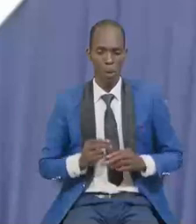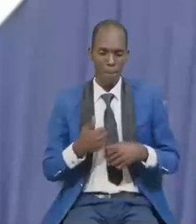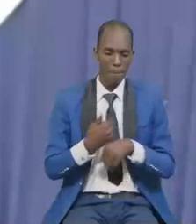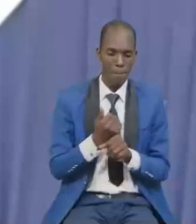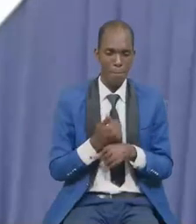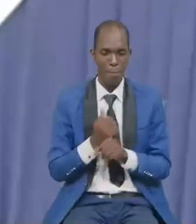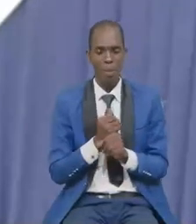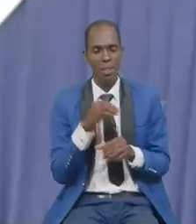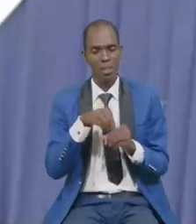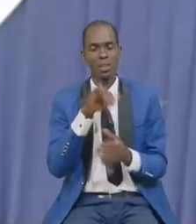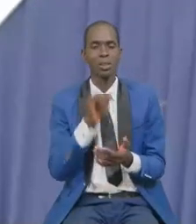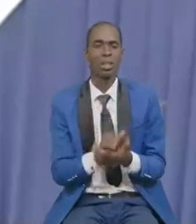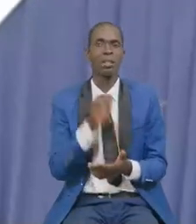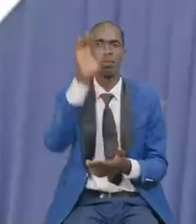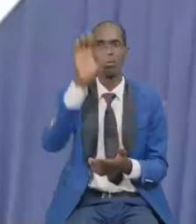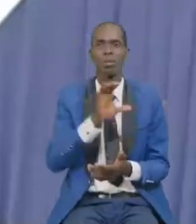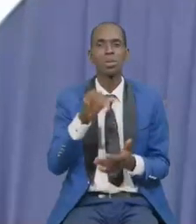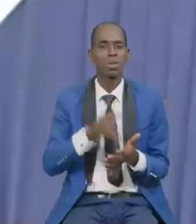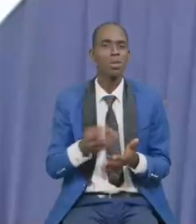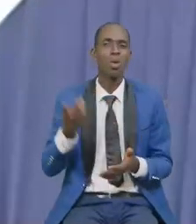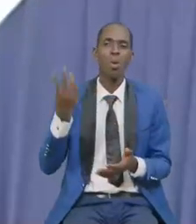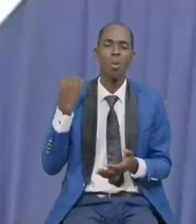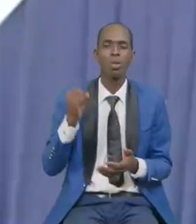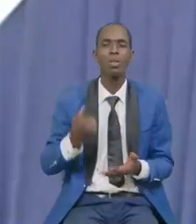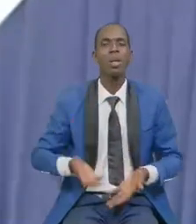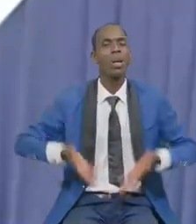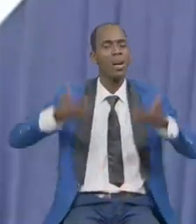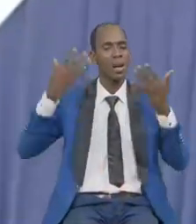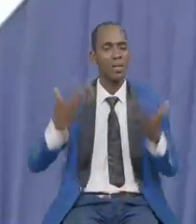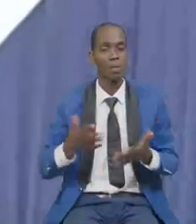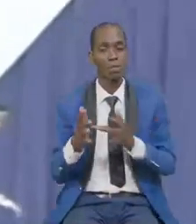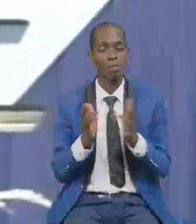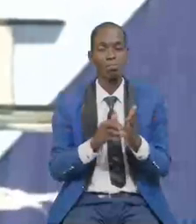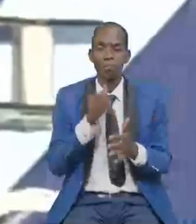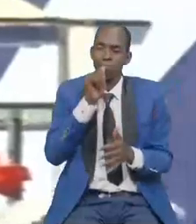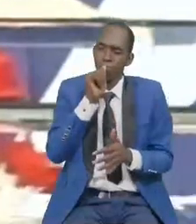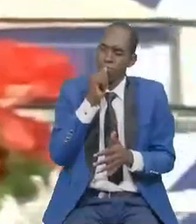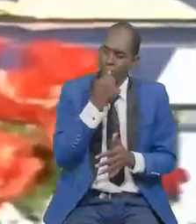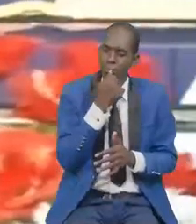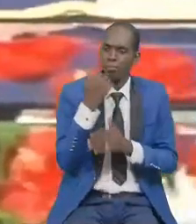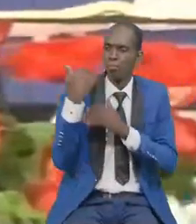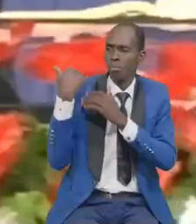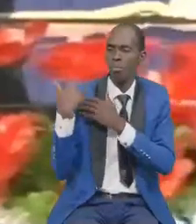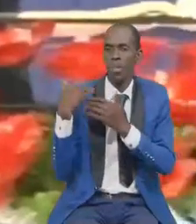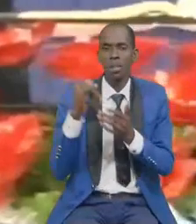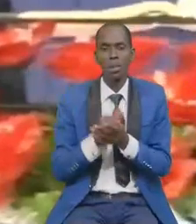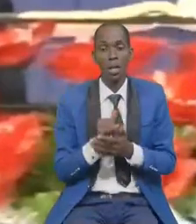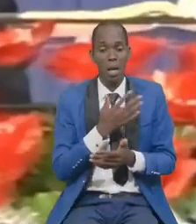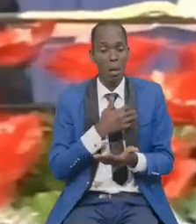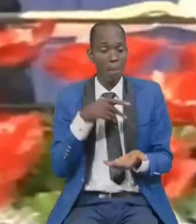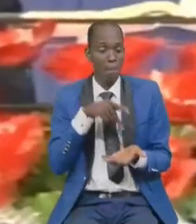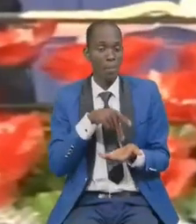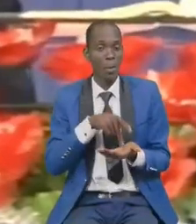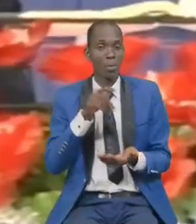croix. C'était lourd, mais Jésus a porté cela. Regardez Pierre qui suit, il porte sa